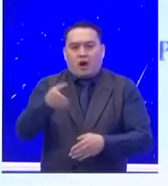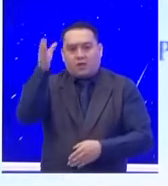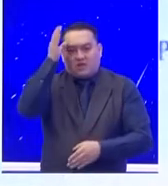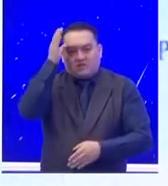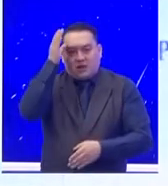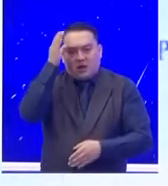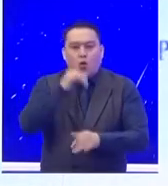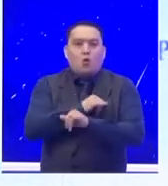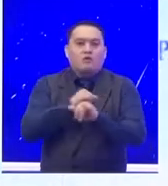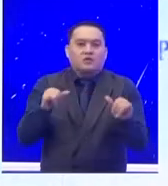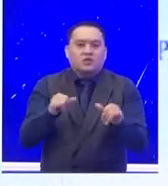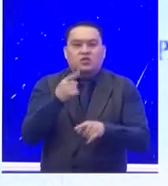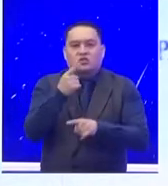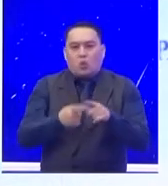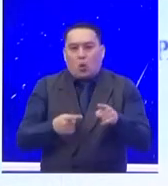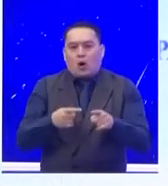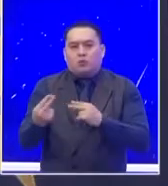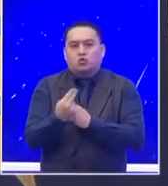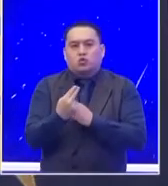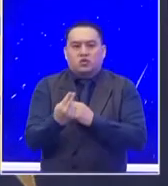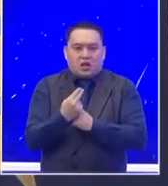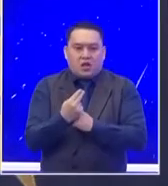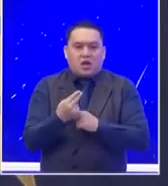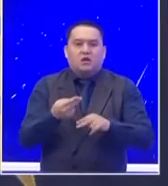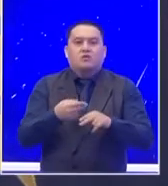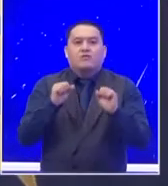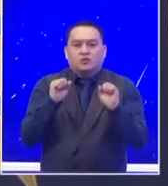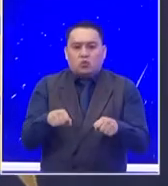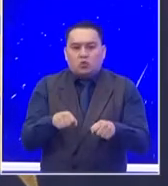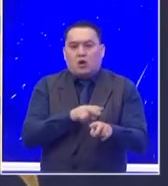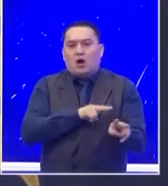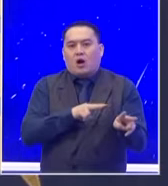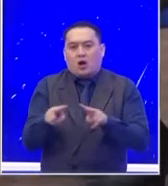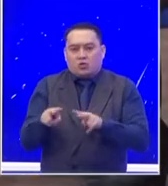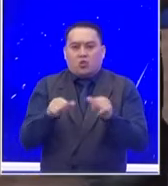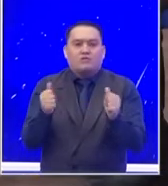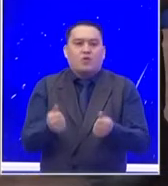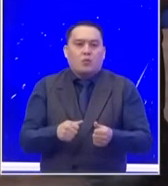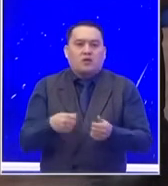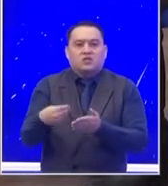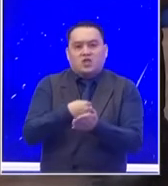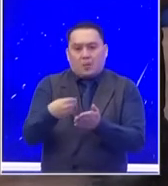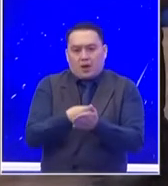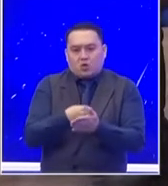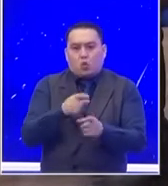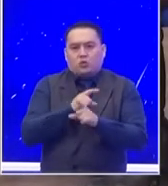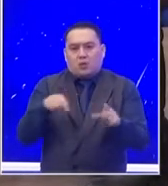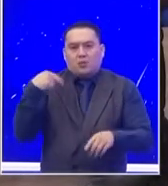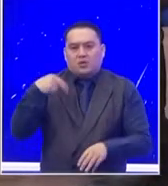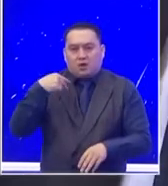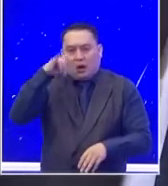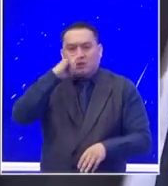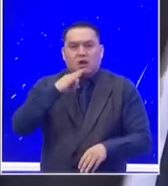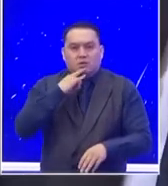образования. Увеличивается доля дистанционного обучения, совершенствуются формы контроля знаний. Стипендия, учрежденная